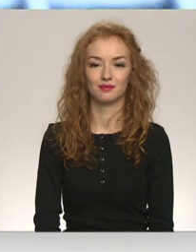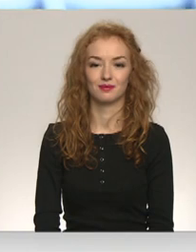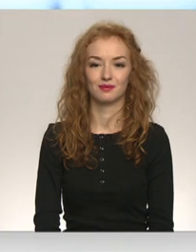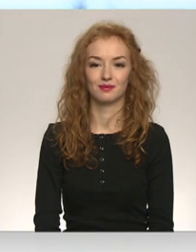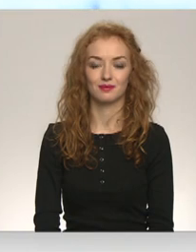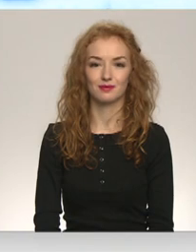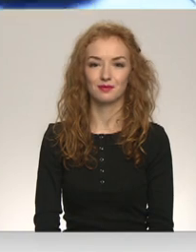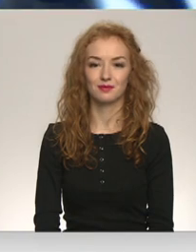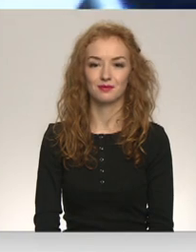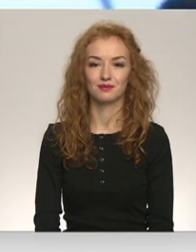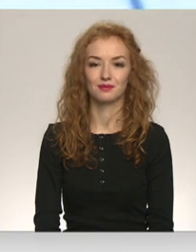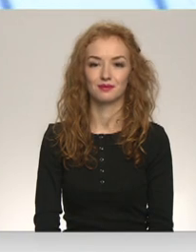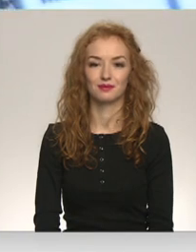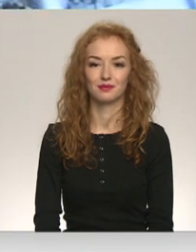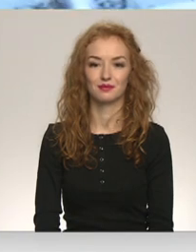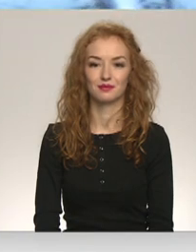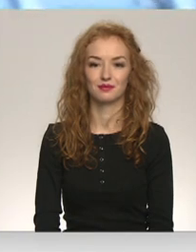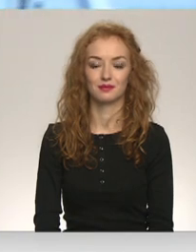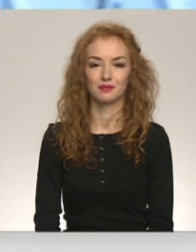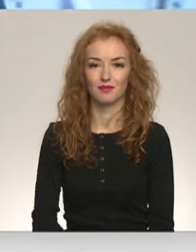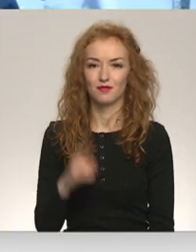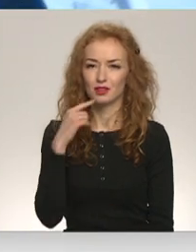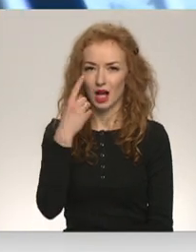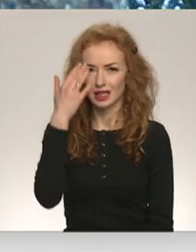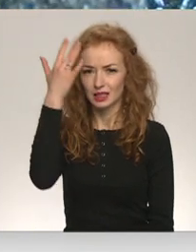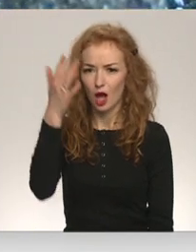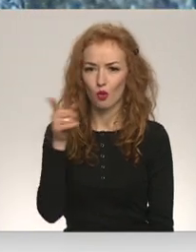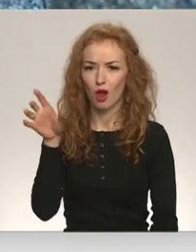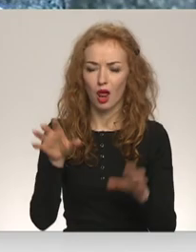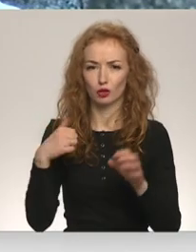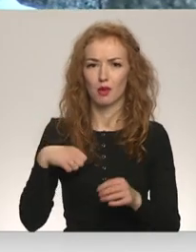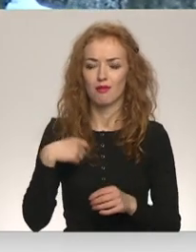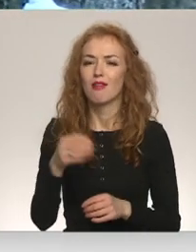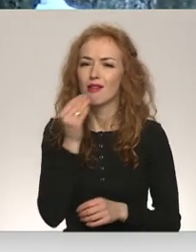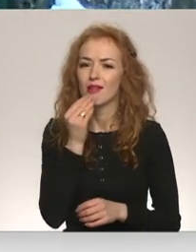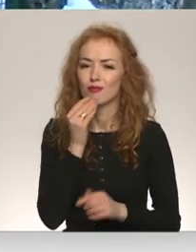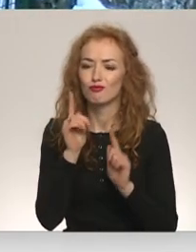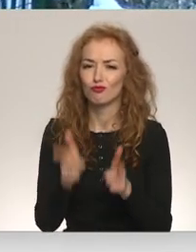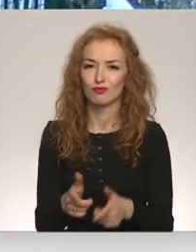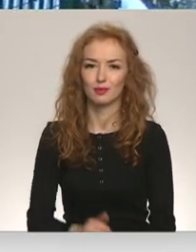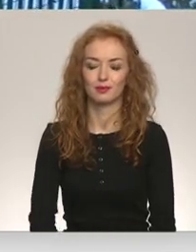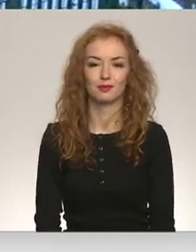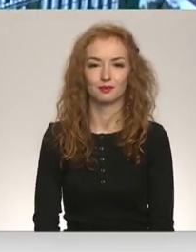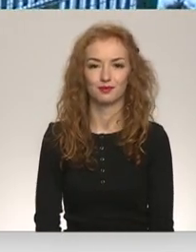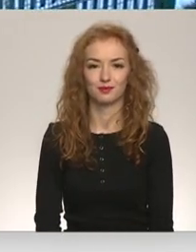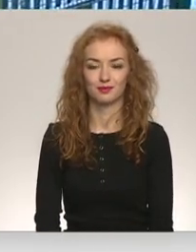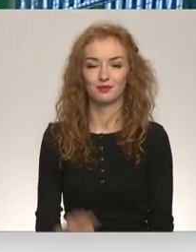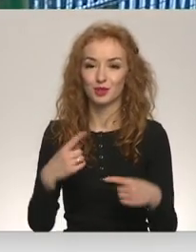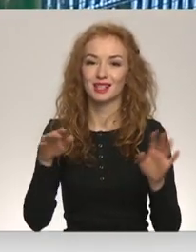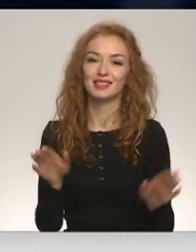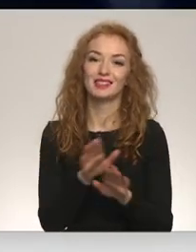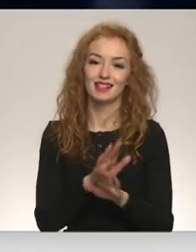Ceru, ka viņa ēdīs kā lācī pieklājas. Daudz baltu dieniņu laimiņā